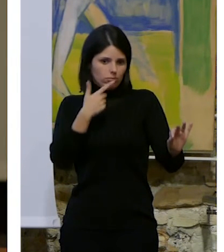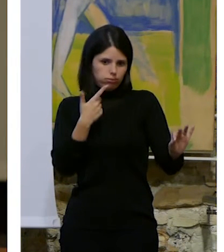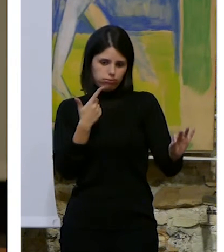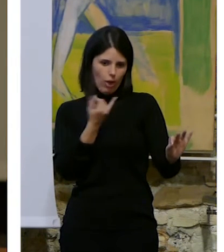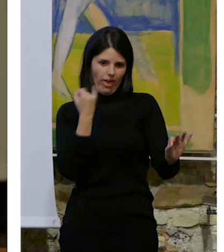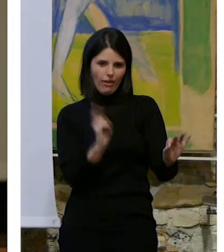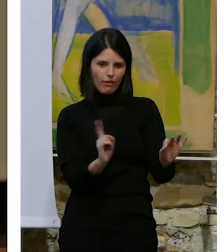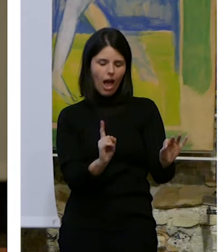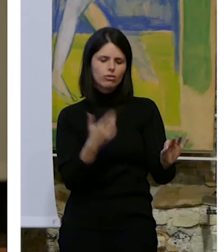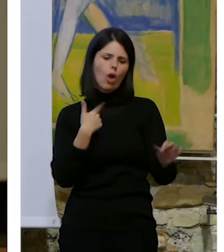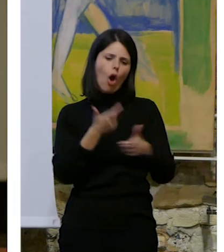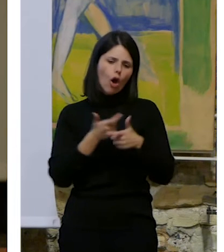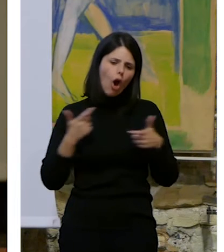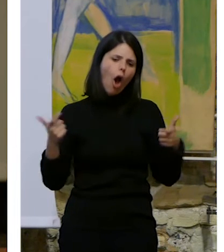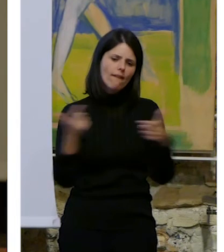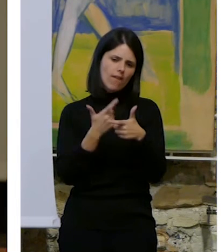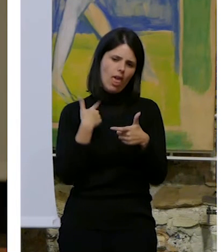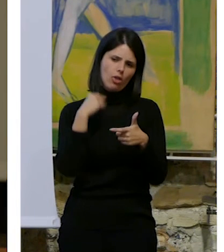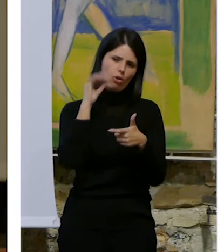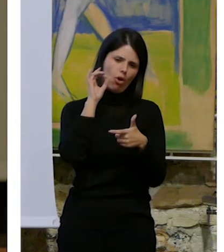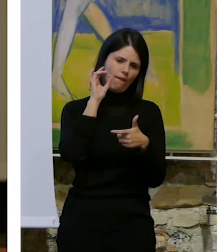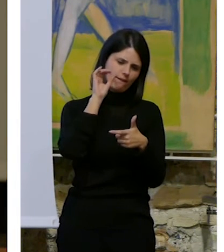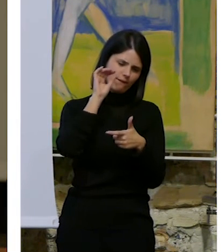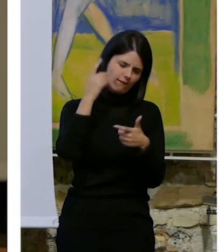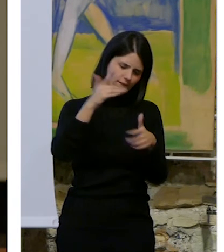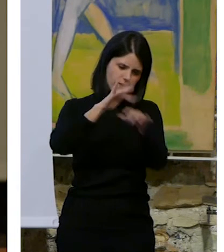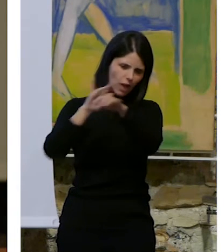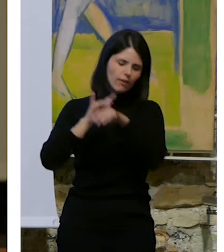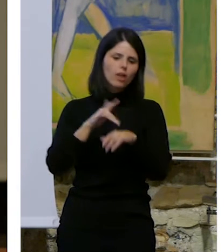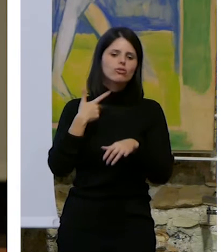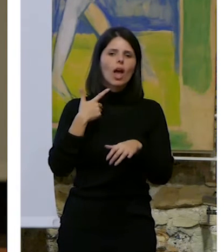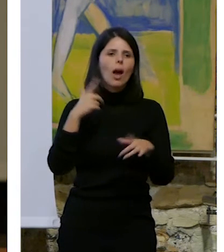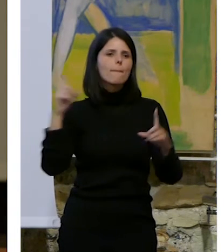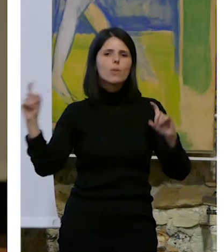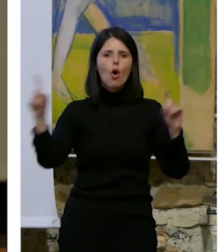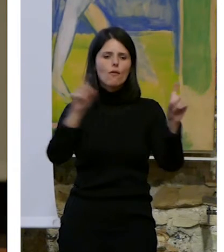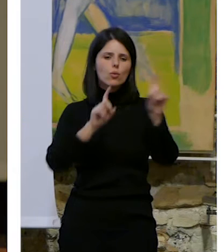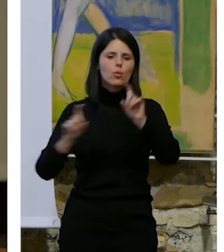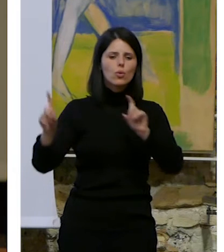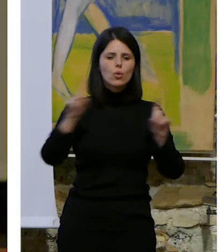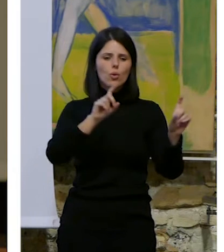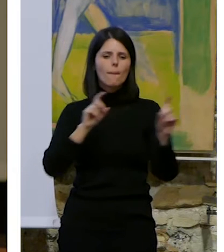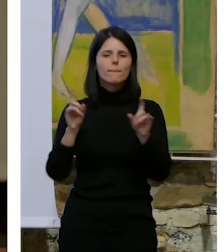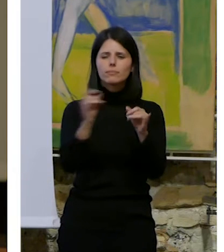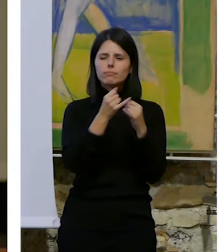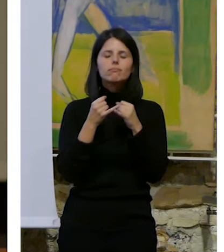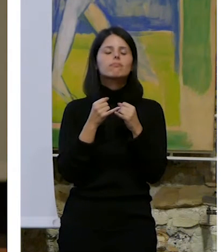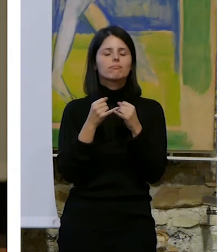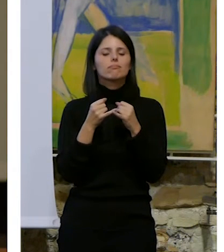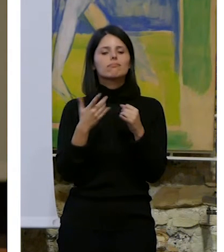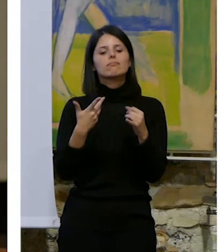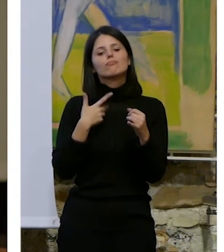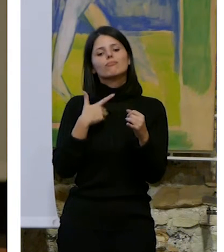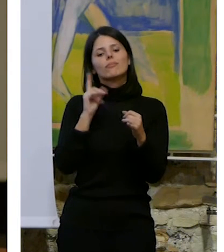fatto dei convegni con quei signori, chiamano nasi, che annusano profumo e smontano il profumo nelle sue 15 componenti, io